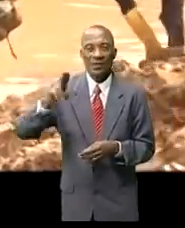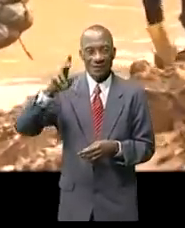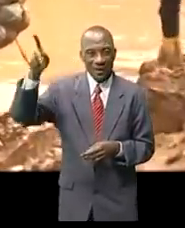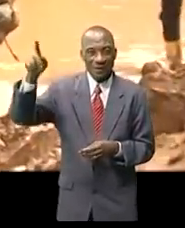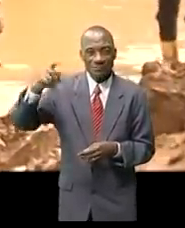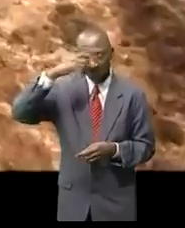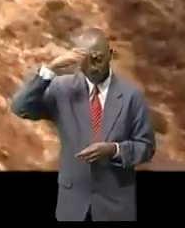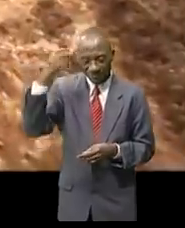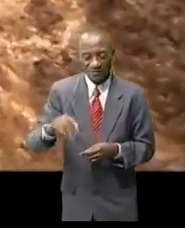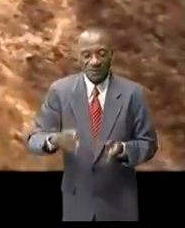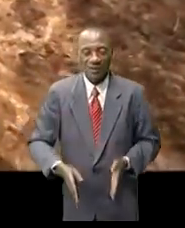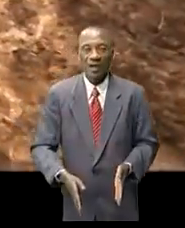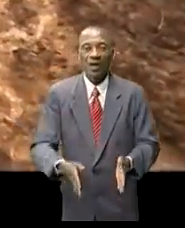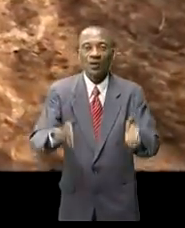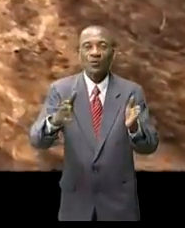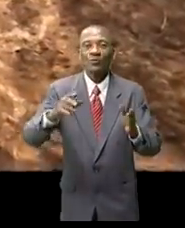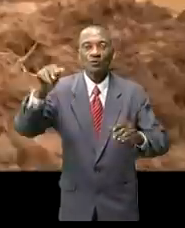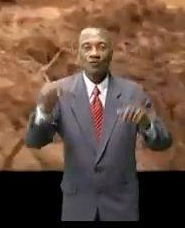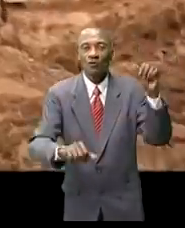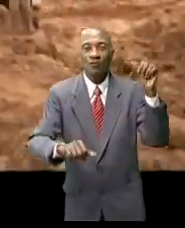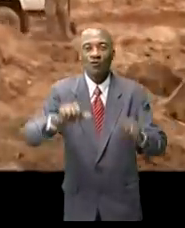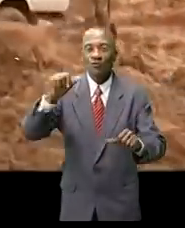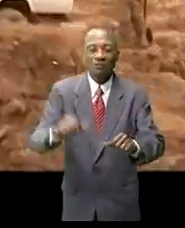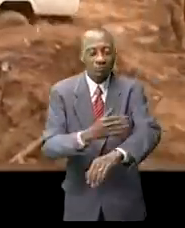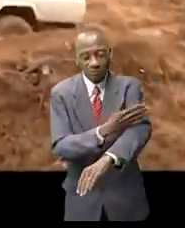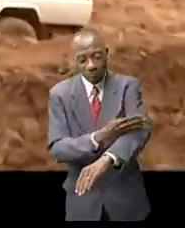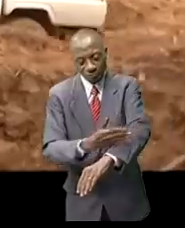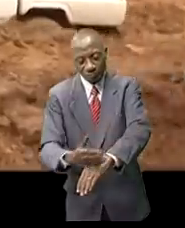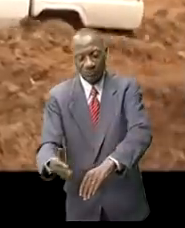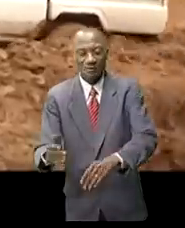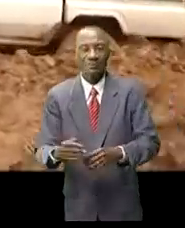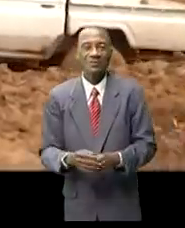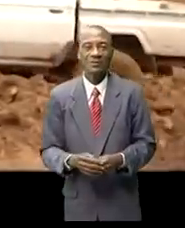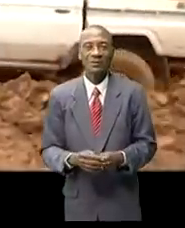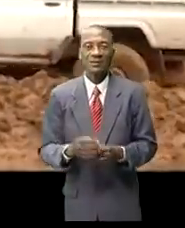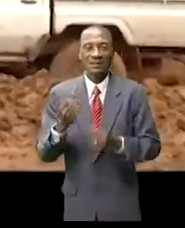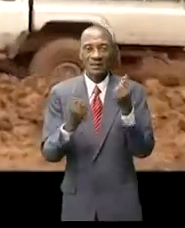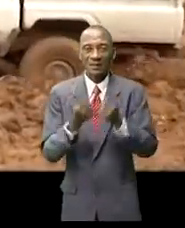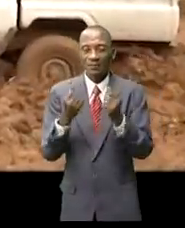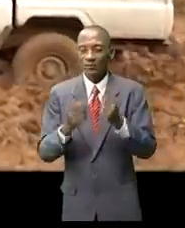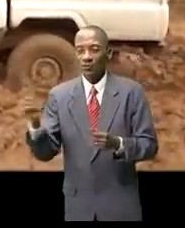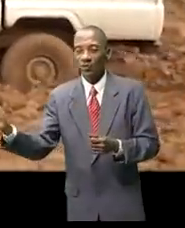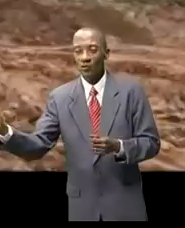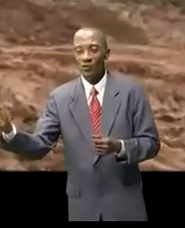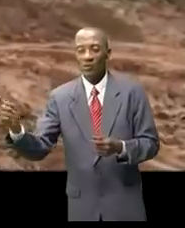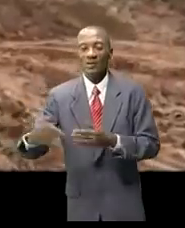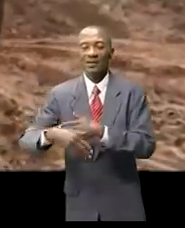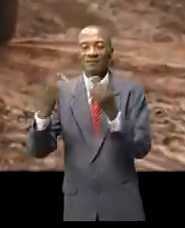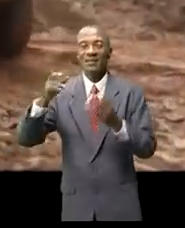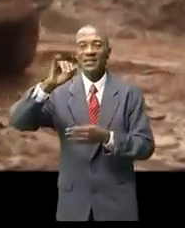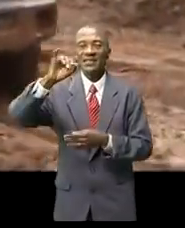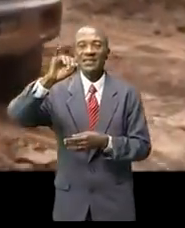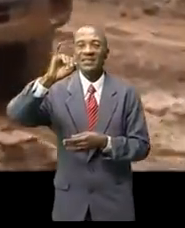Pour y arriver, c'est un véritable parcours des combattants, comme le témoignent ces images inédites.